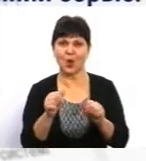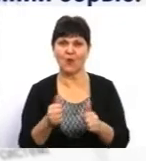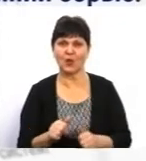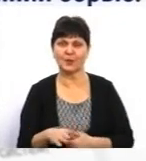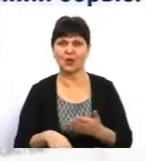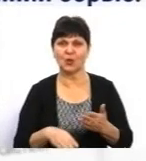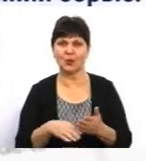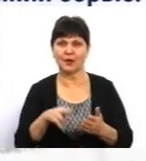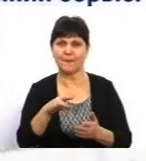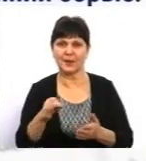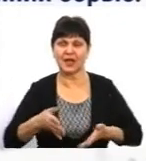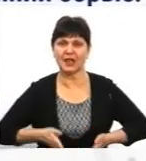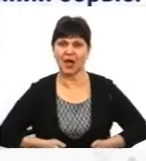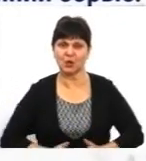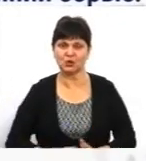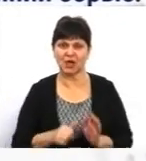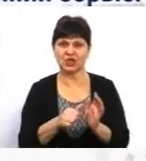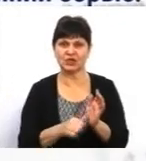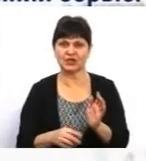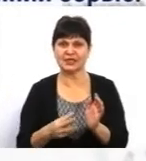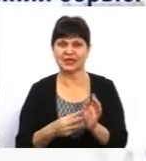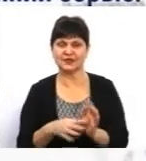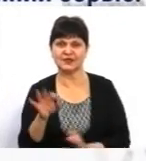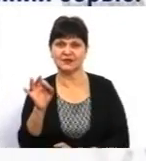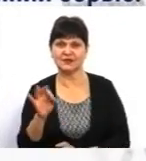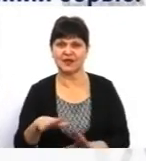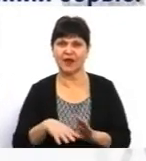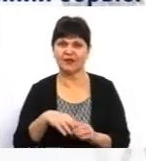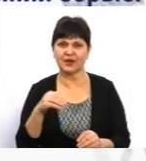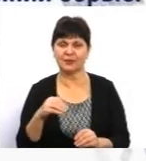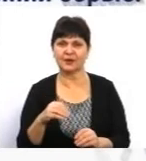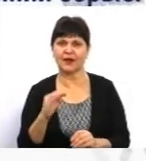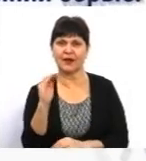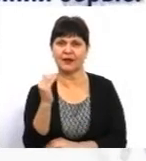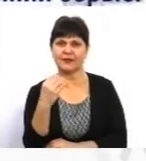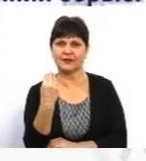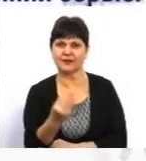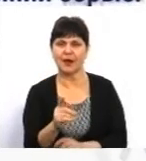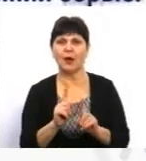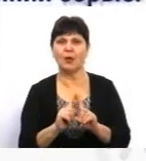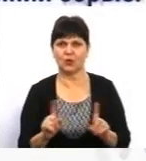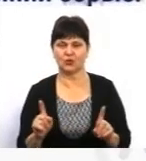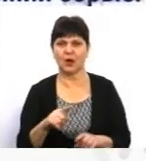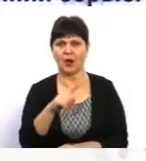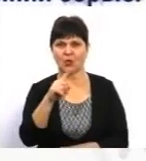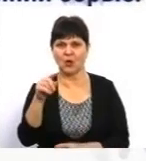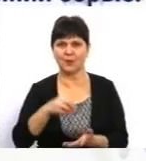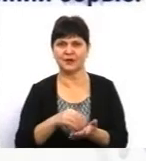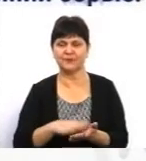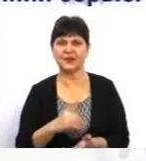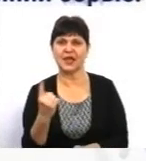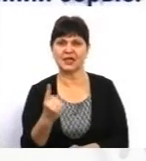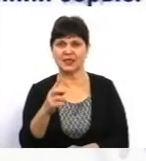при народженні, 68% обрали присвоєння дитині унікального номеру запису в єдиному